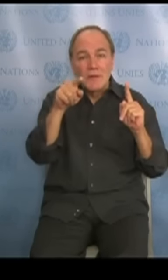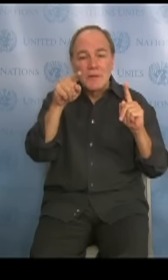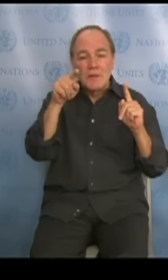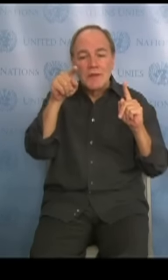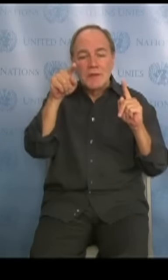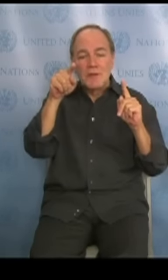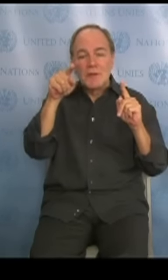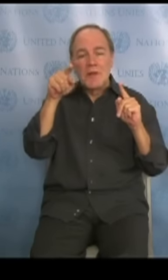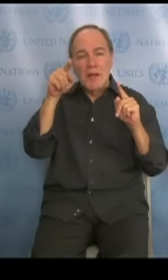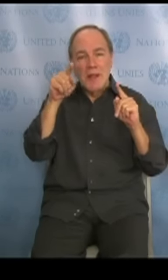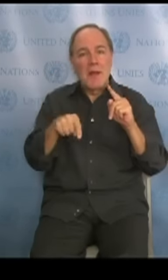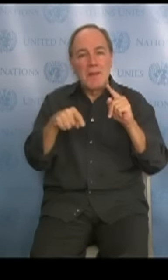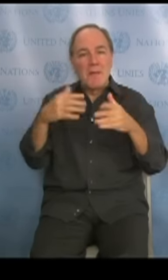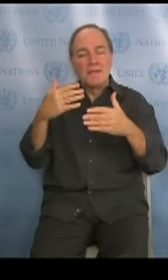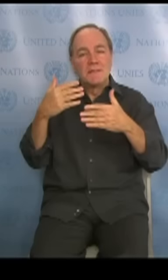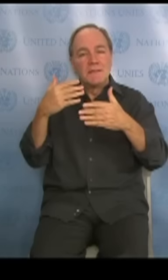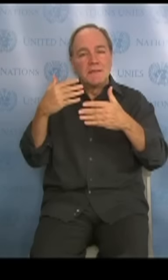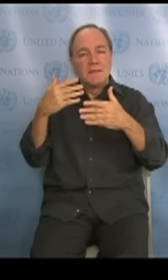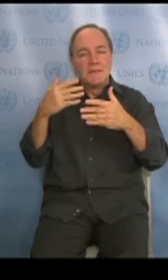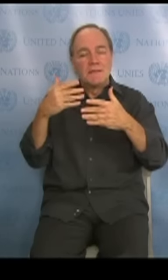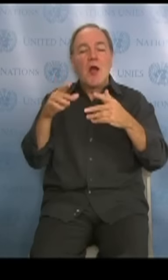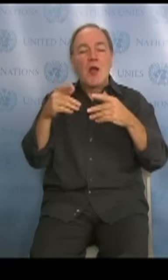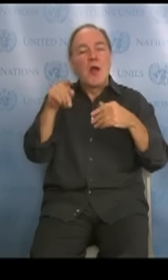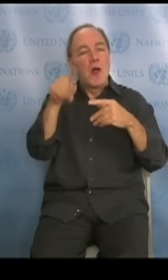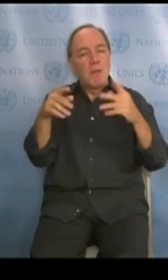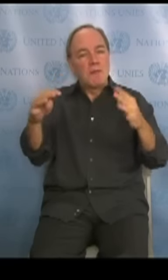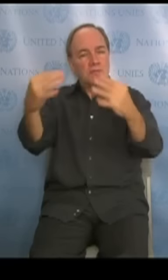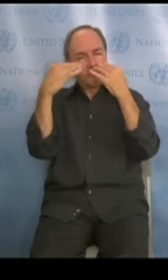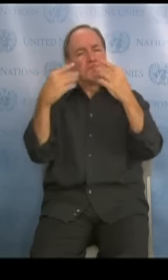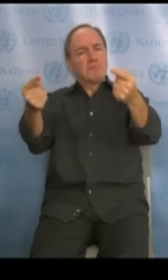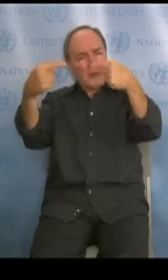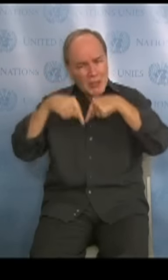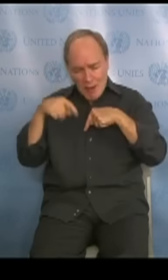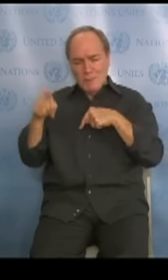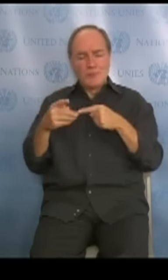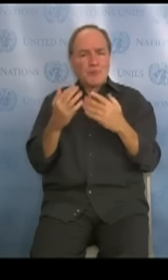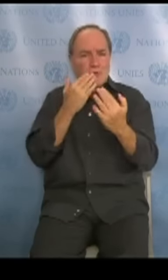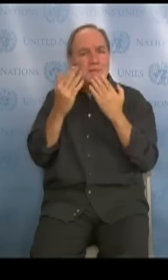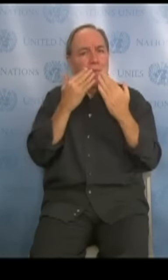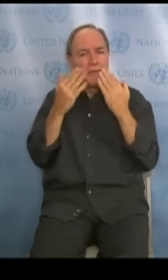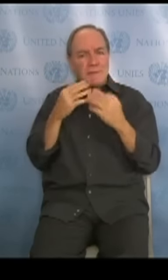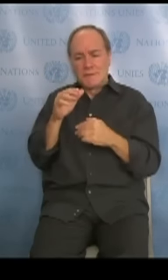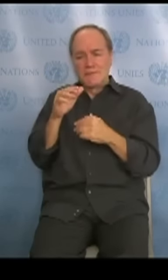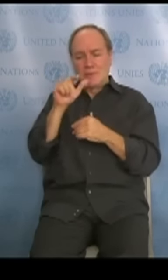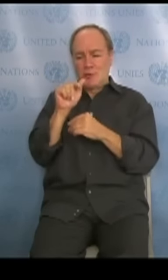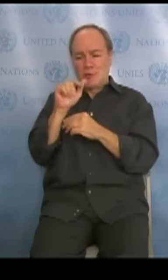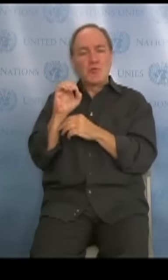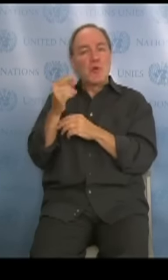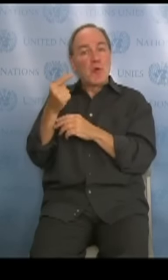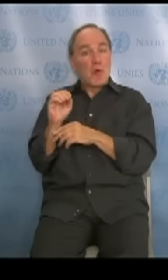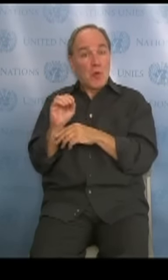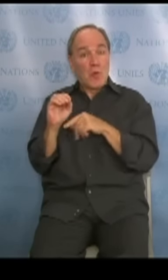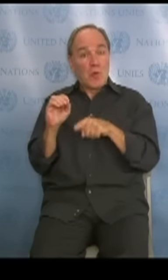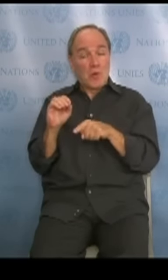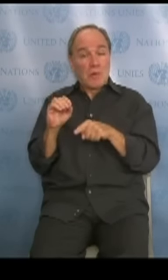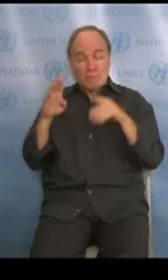soit une réussite. J'ai la conviction profonde que ce succès nous permettra